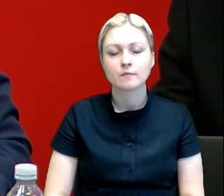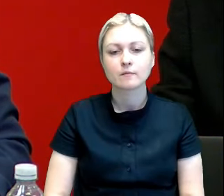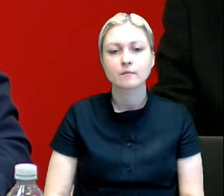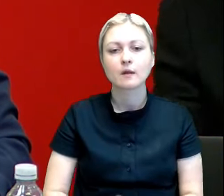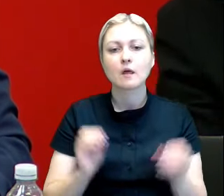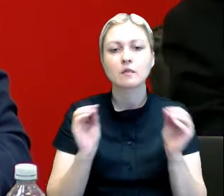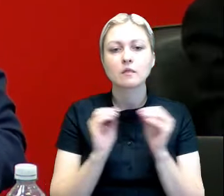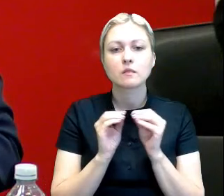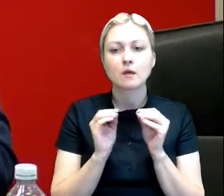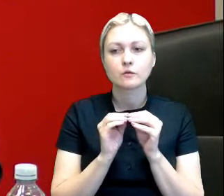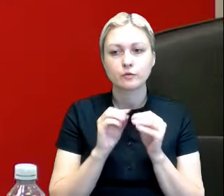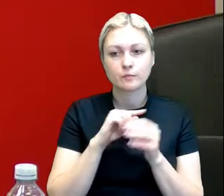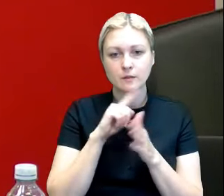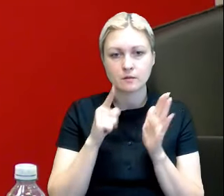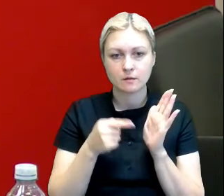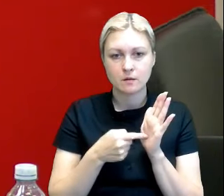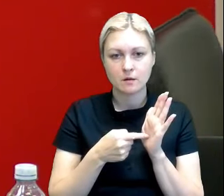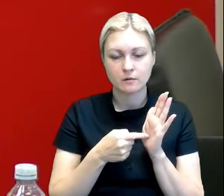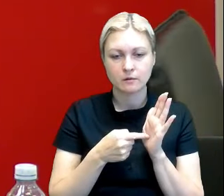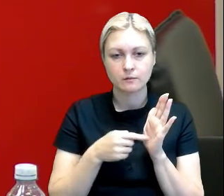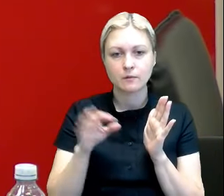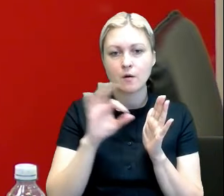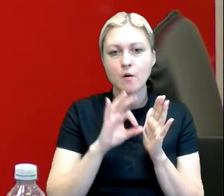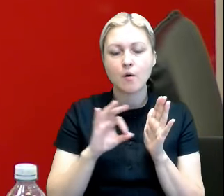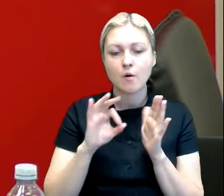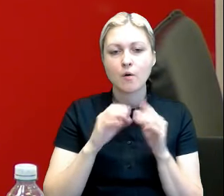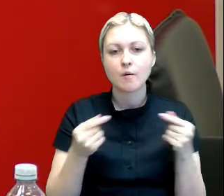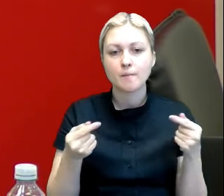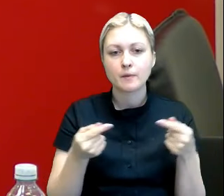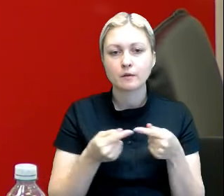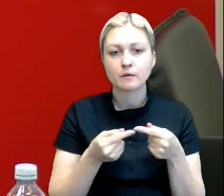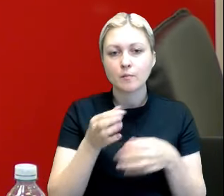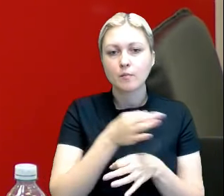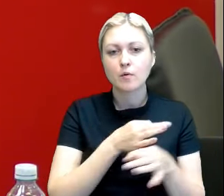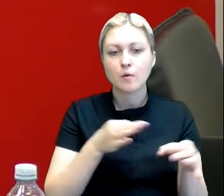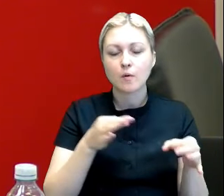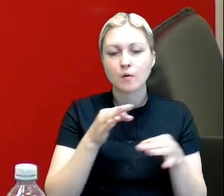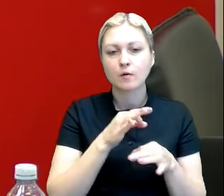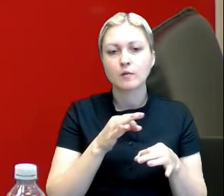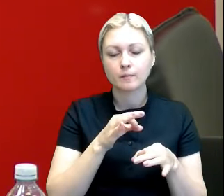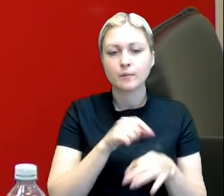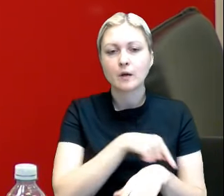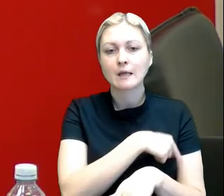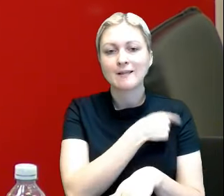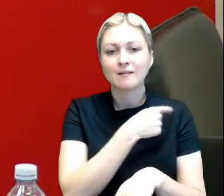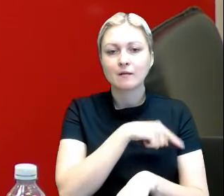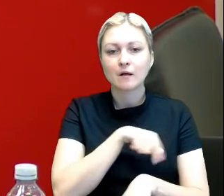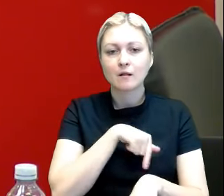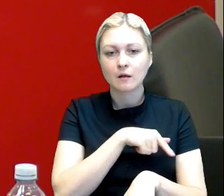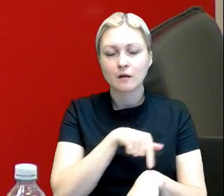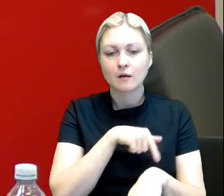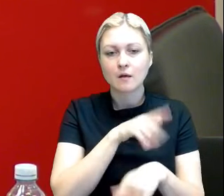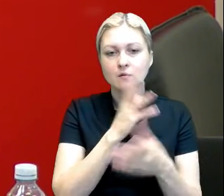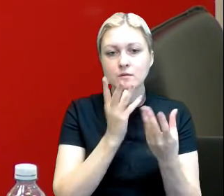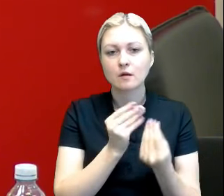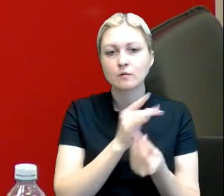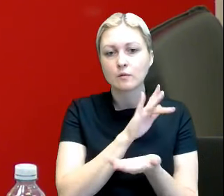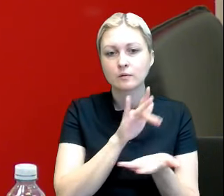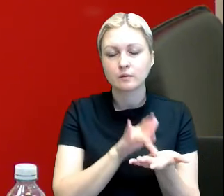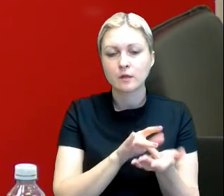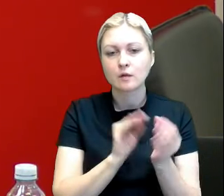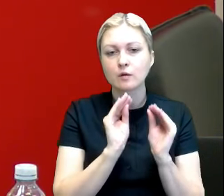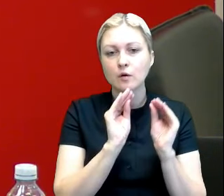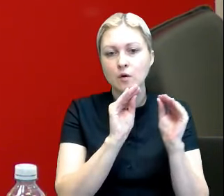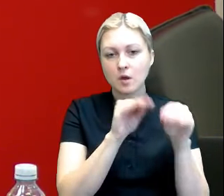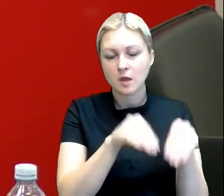darbotvarkės klausimas dėl pritarimo projekto ilgalaikės priežiūros dienos centro įrengimas ir mobilių